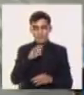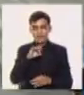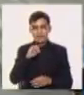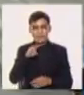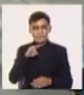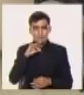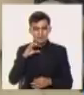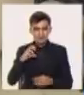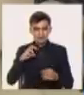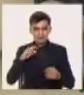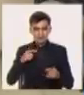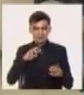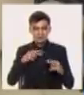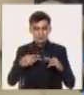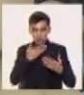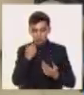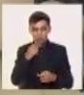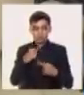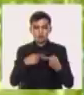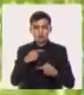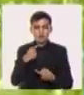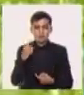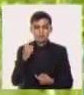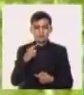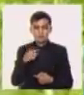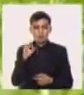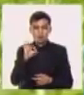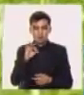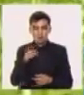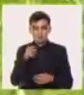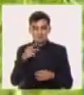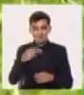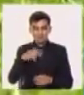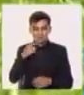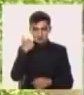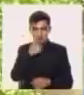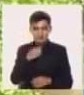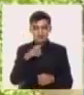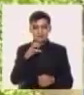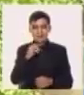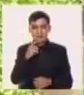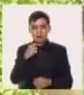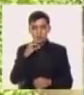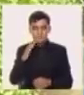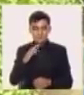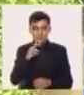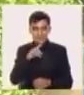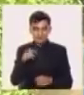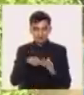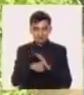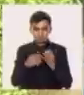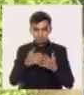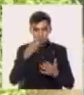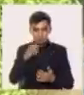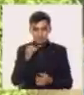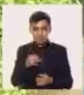по 15 октября следующего года проведут интернет-опрос на специализированном сайте sanak.gov.kz. Параллельно по 30 октября пройдет